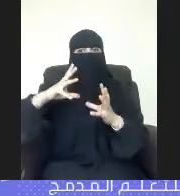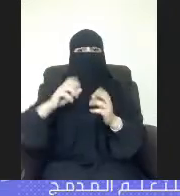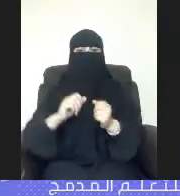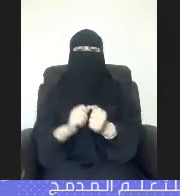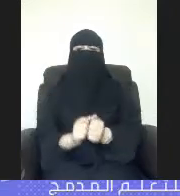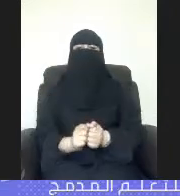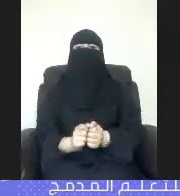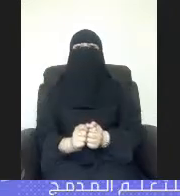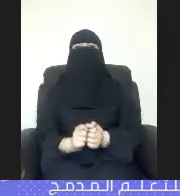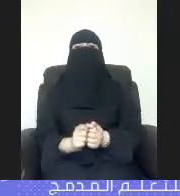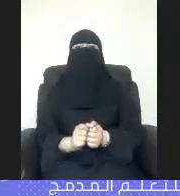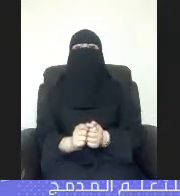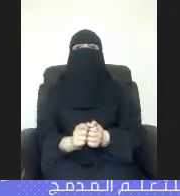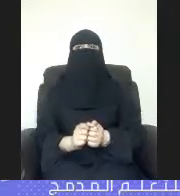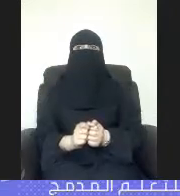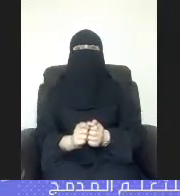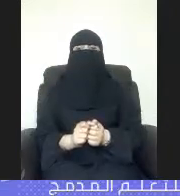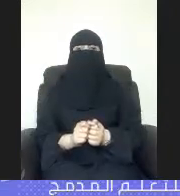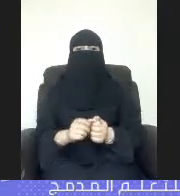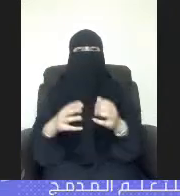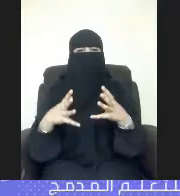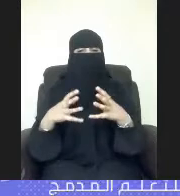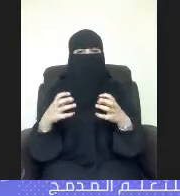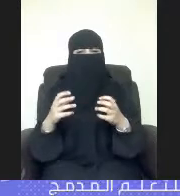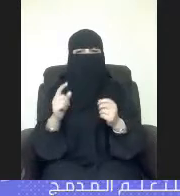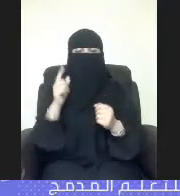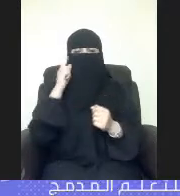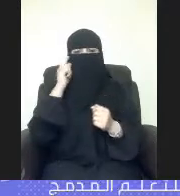ولتفعيل ذلك أكثر والاستمرار في